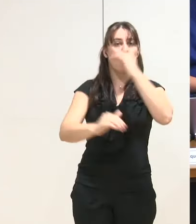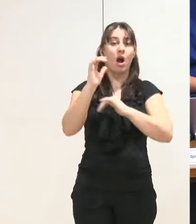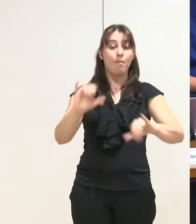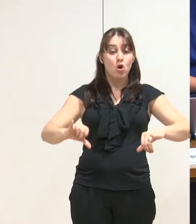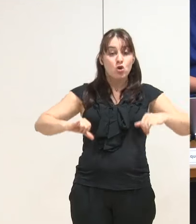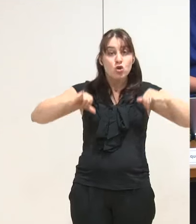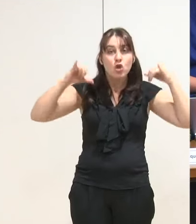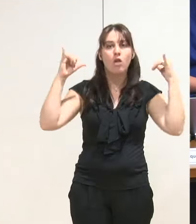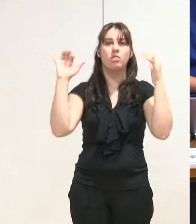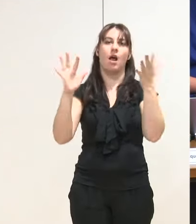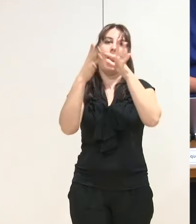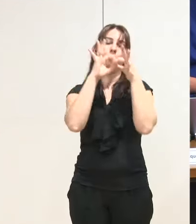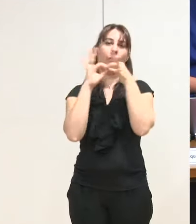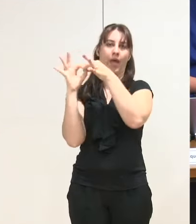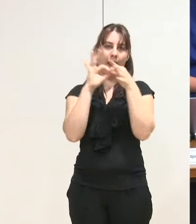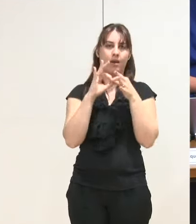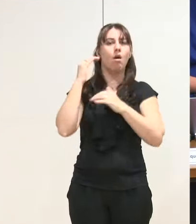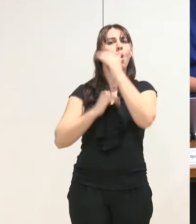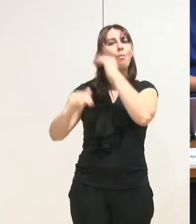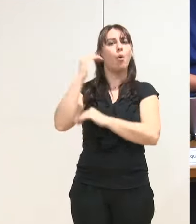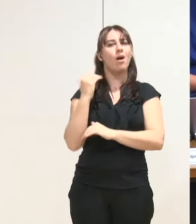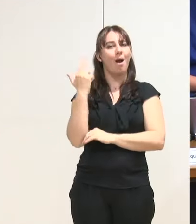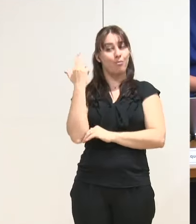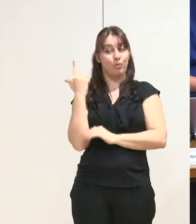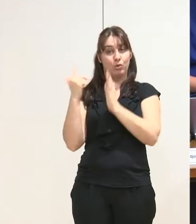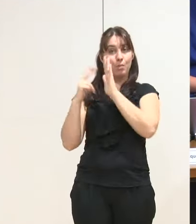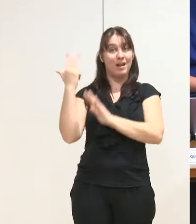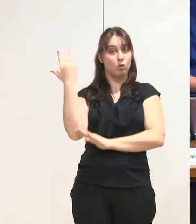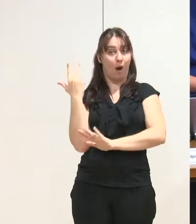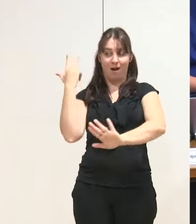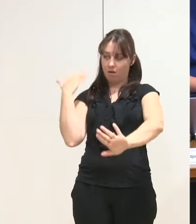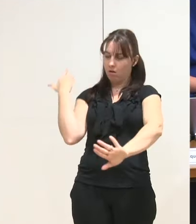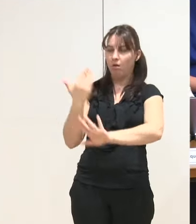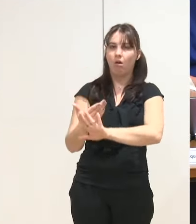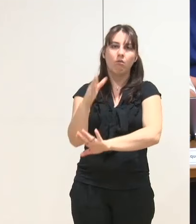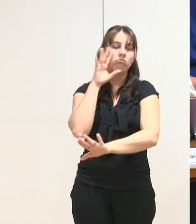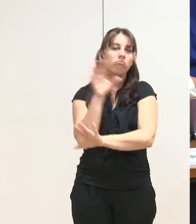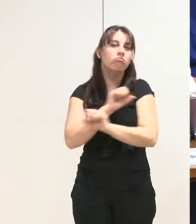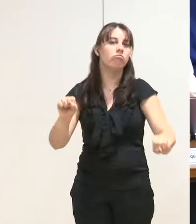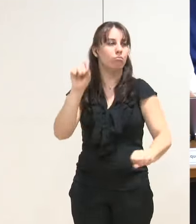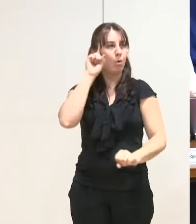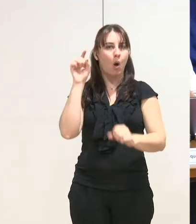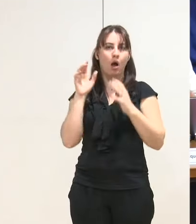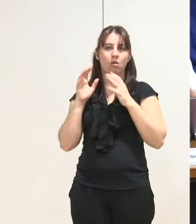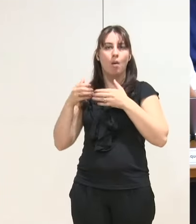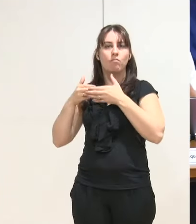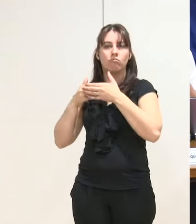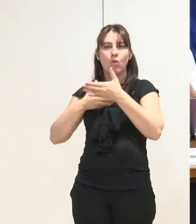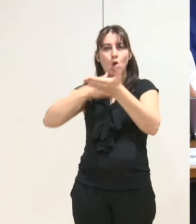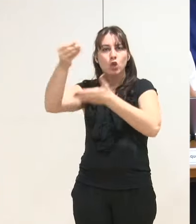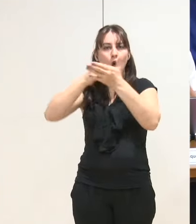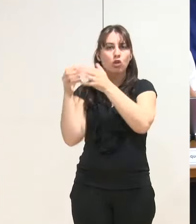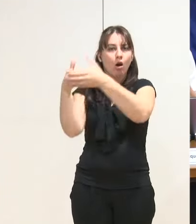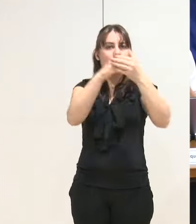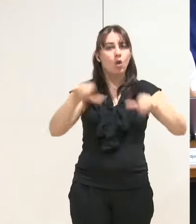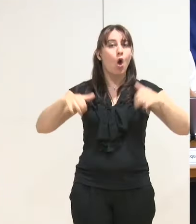montagne ce programme qui existe depuis 2003 est remarquable parce qu'il permet la découverte du milieu montagne dans des sorties encadrées à toute une série de